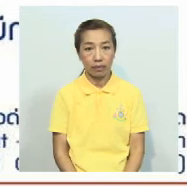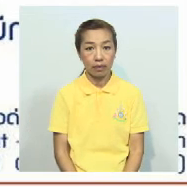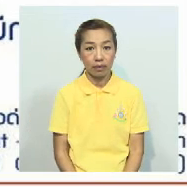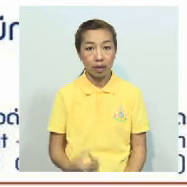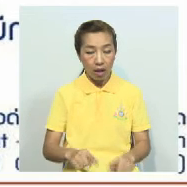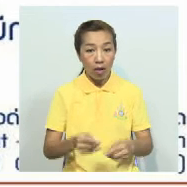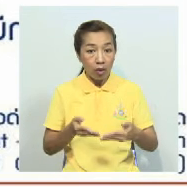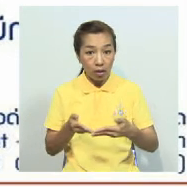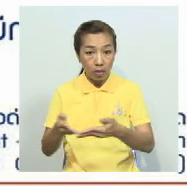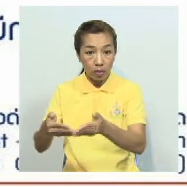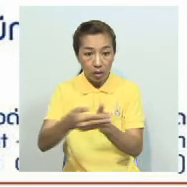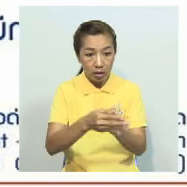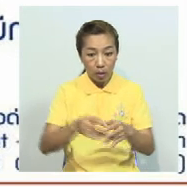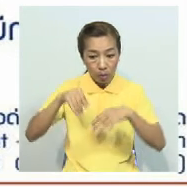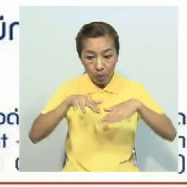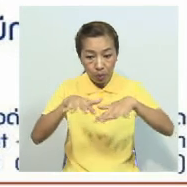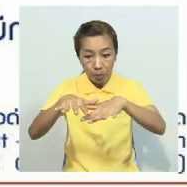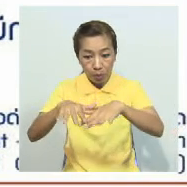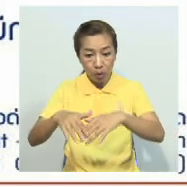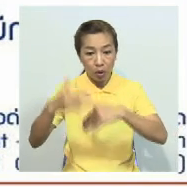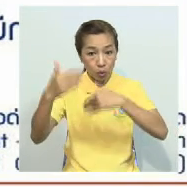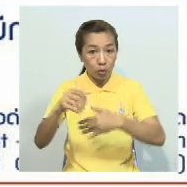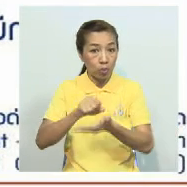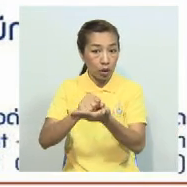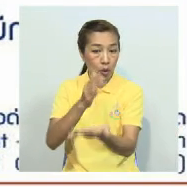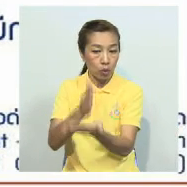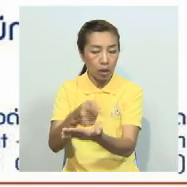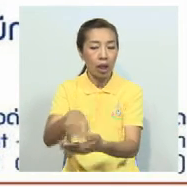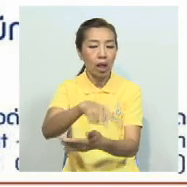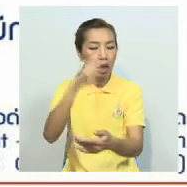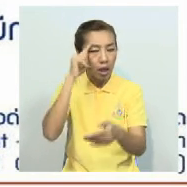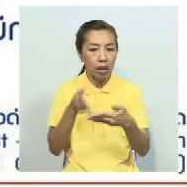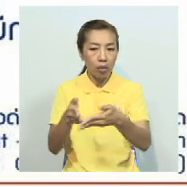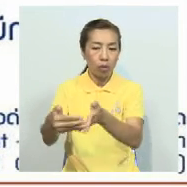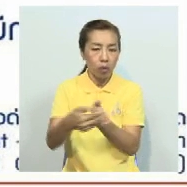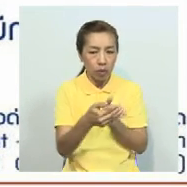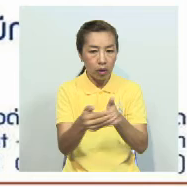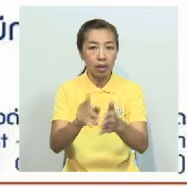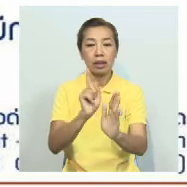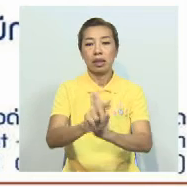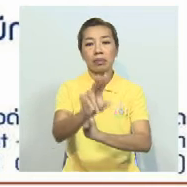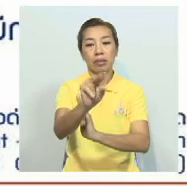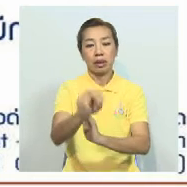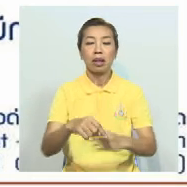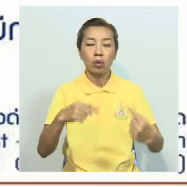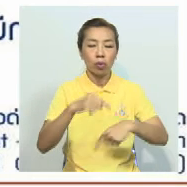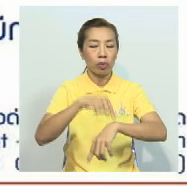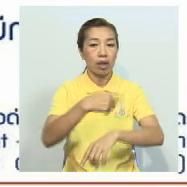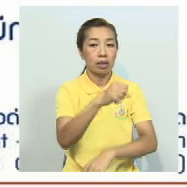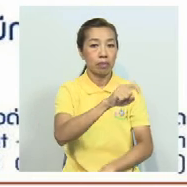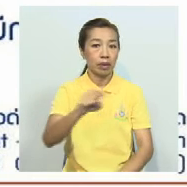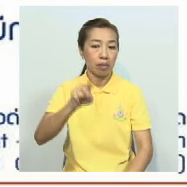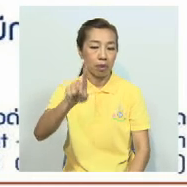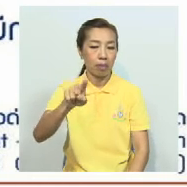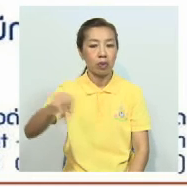ดินเรือวนในช่วงปิดการจราจรในเวลา10นาฬิกาถึง13นาฬิกาทุกๆ30นาทีรอบด้านเ